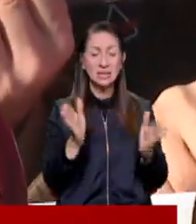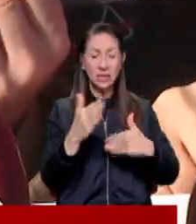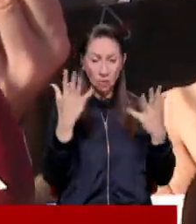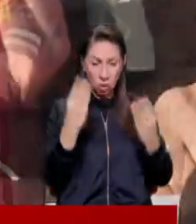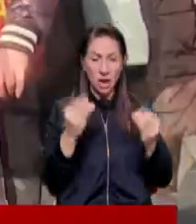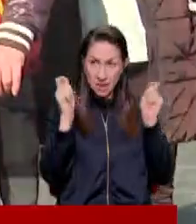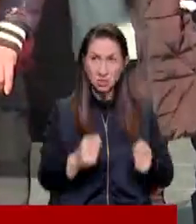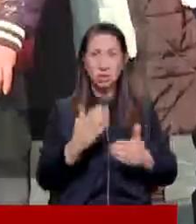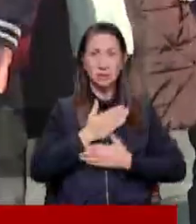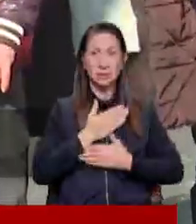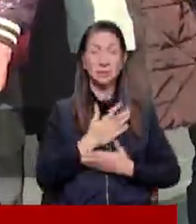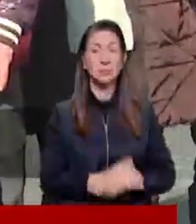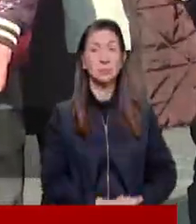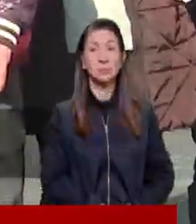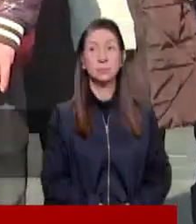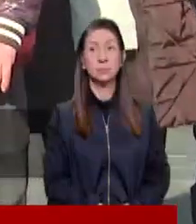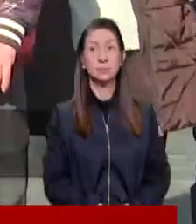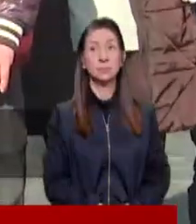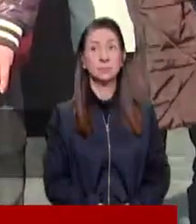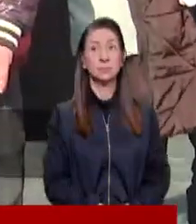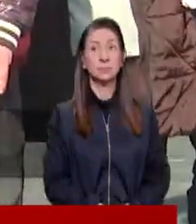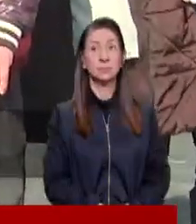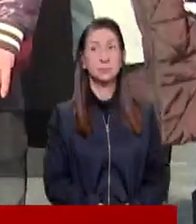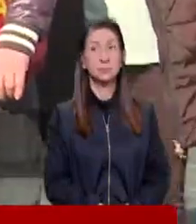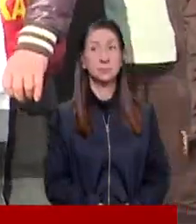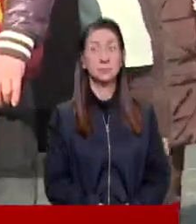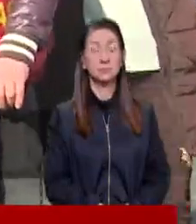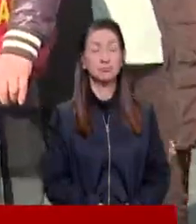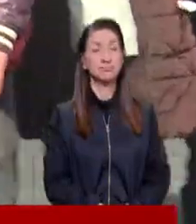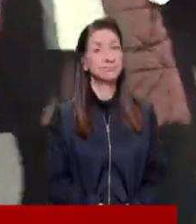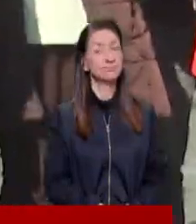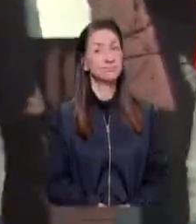de sendik olarak vereceğiz. Artık ölmek istemiyoruz.